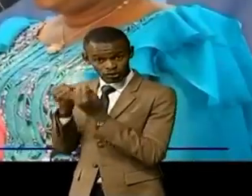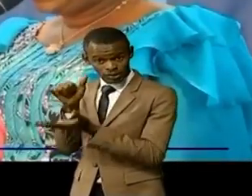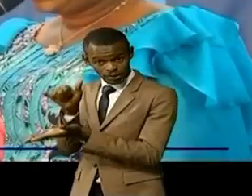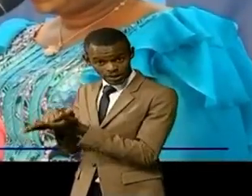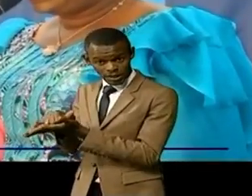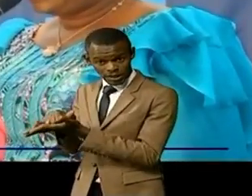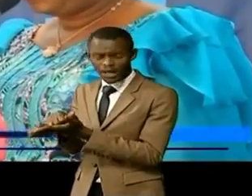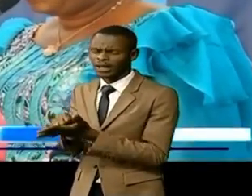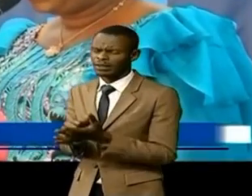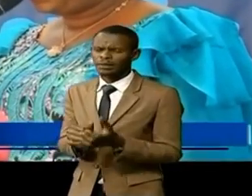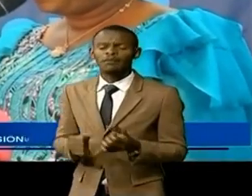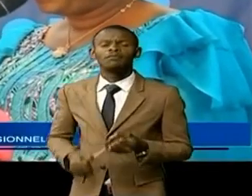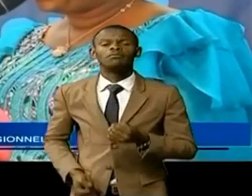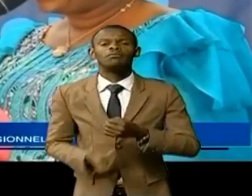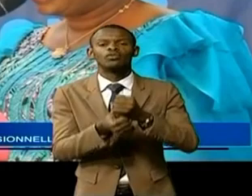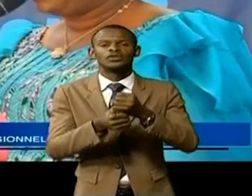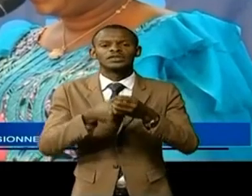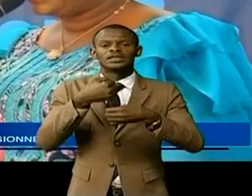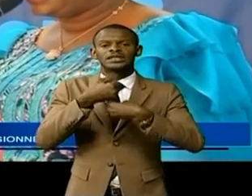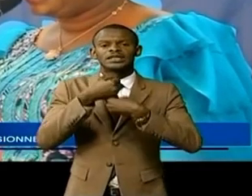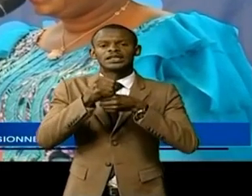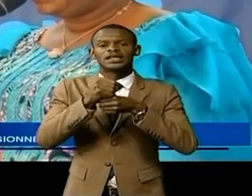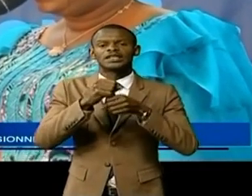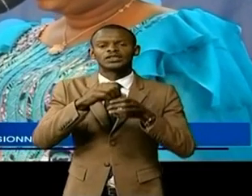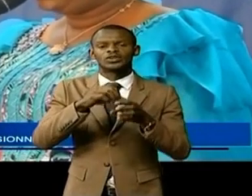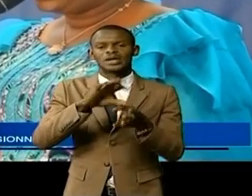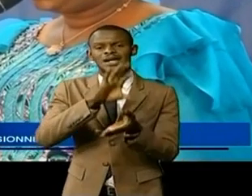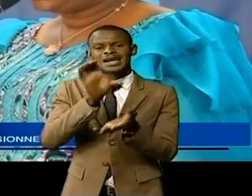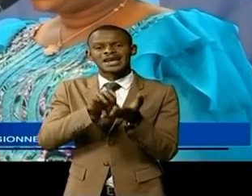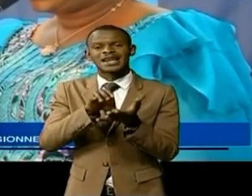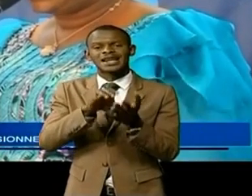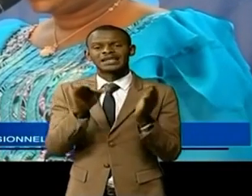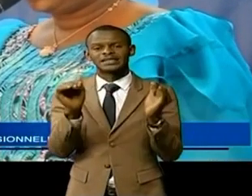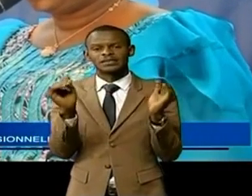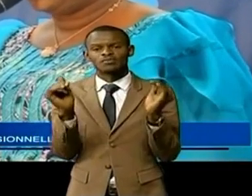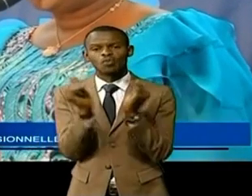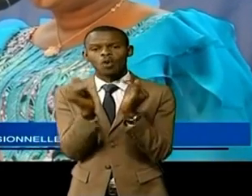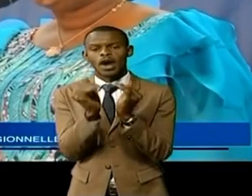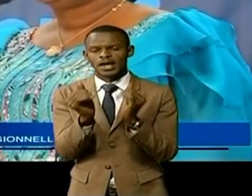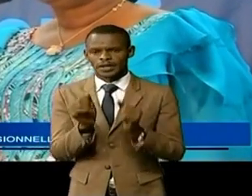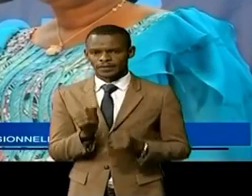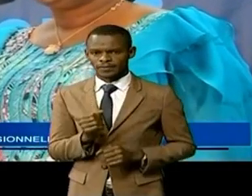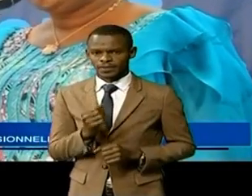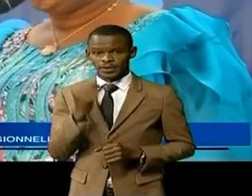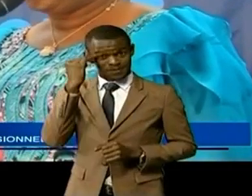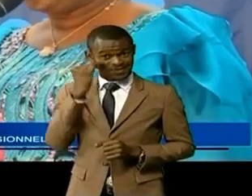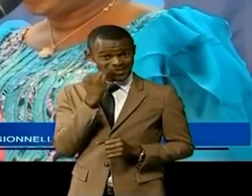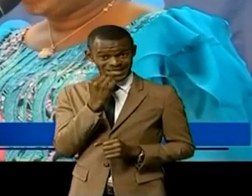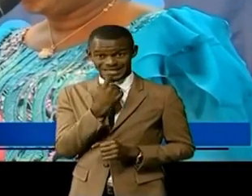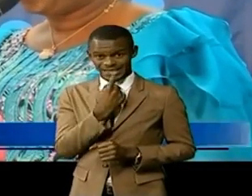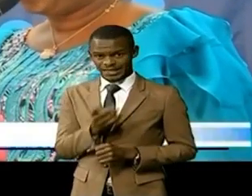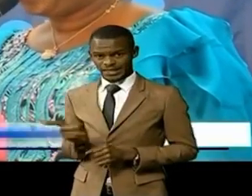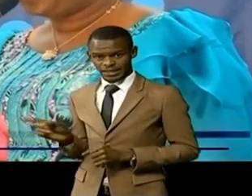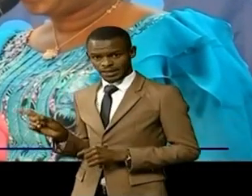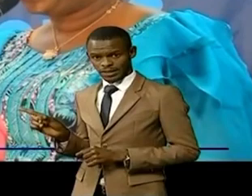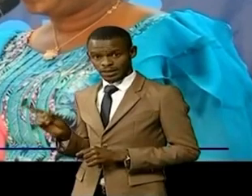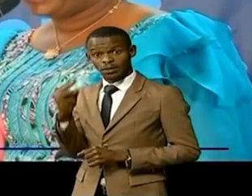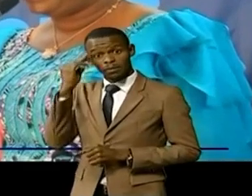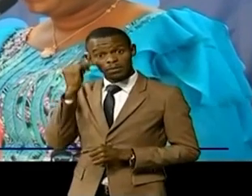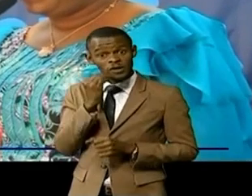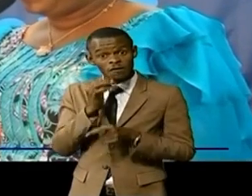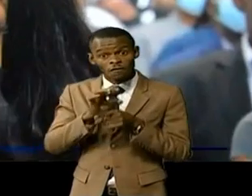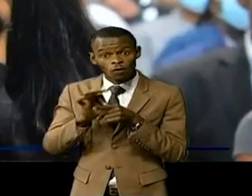Le ministère de la Formation professionnelle et métiers doit sortir des sentiers battus et s'effrayer son propre